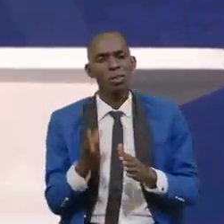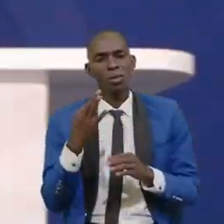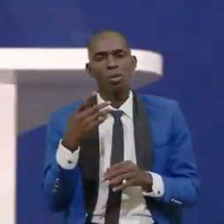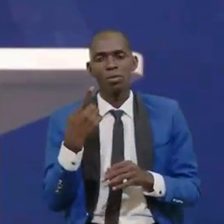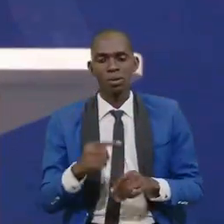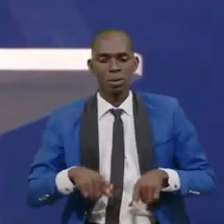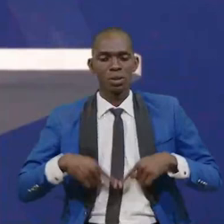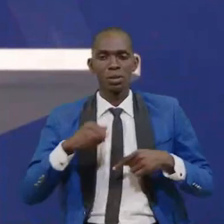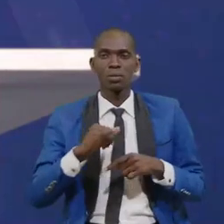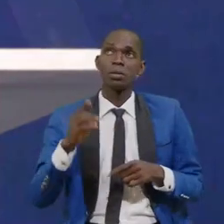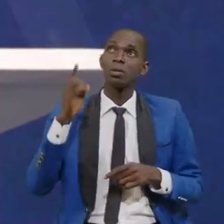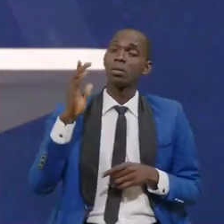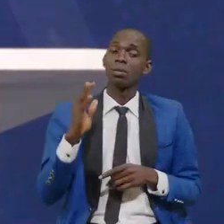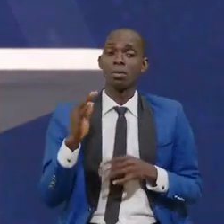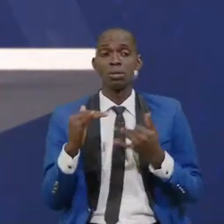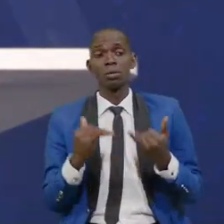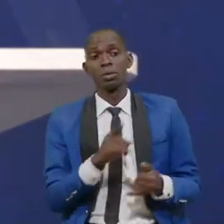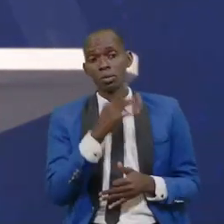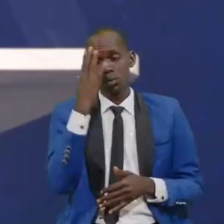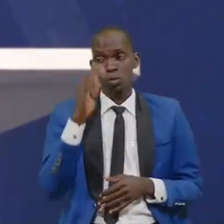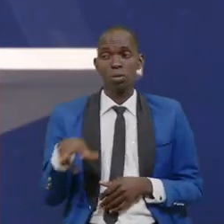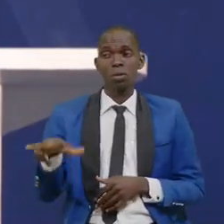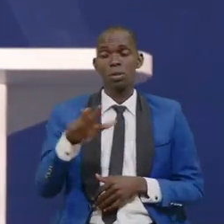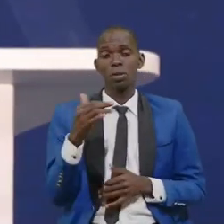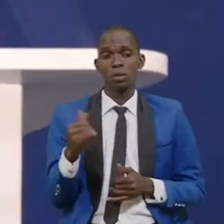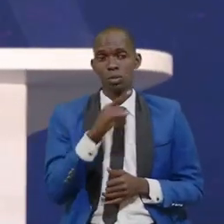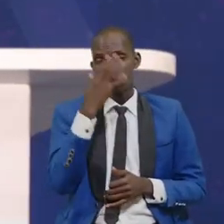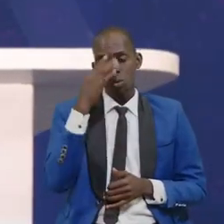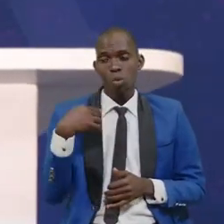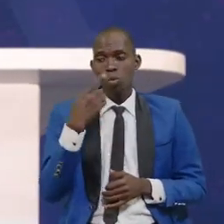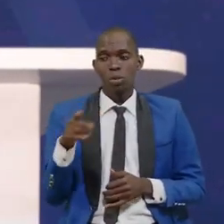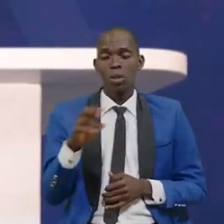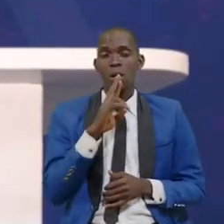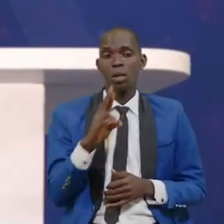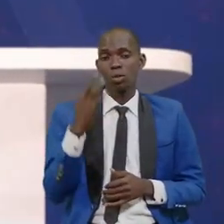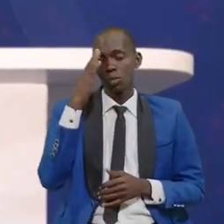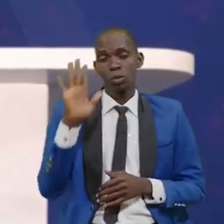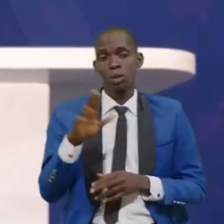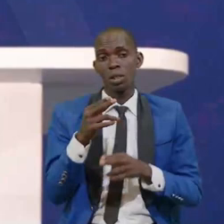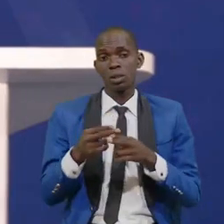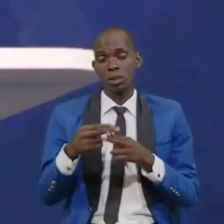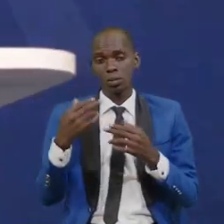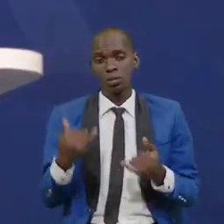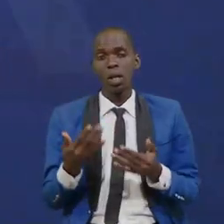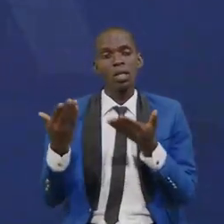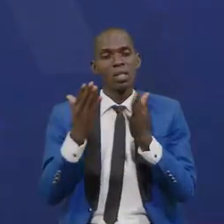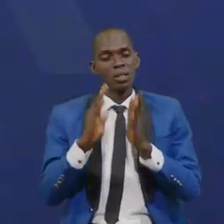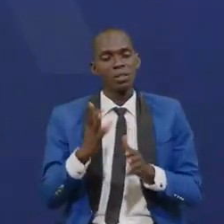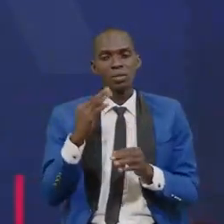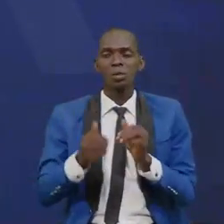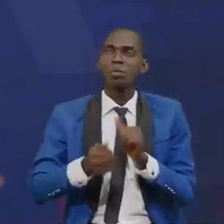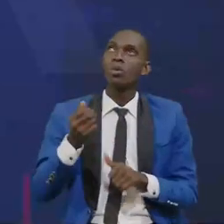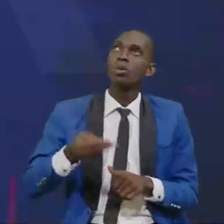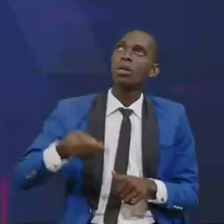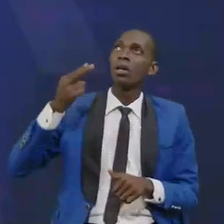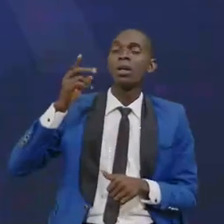Dieu très haut. Ah! Tu les connais maintenant. Tu sais qui ils sont maintenant. Tu connais leur titre maintenant. Serviteur du Dieu très haut. Du